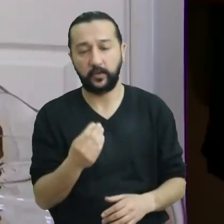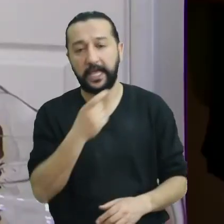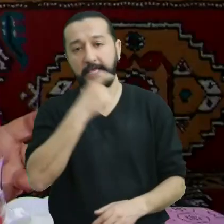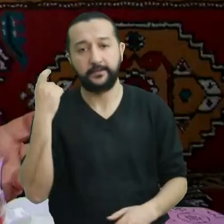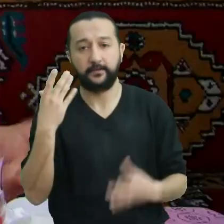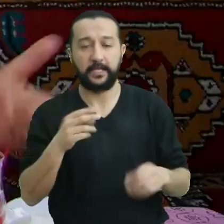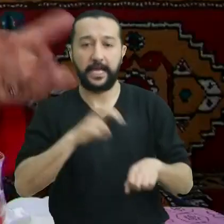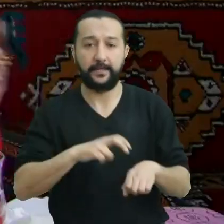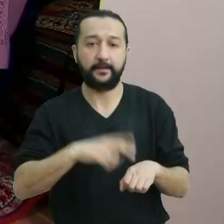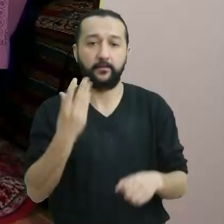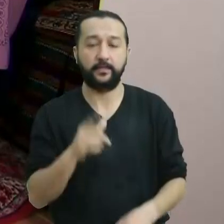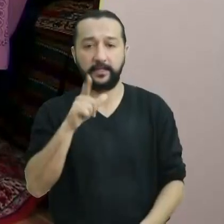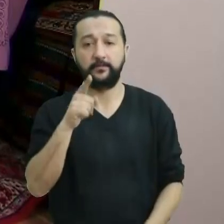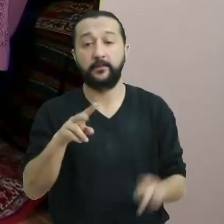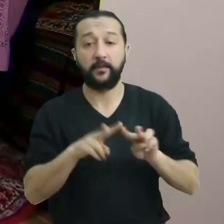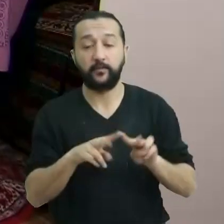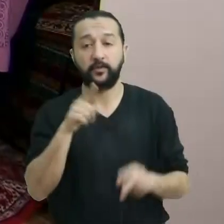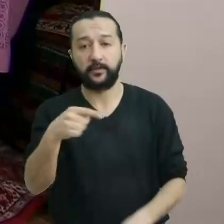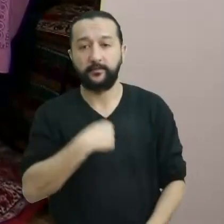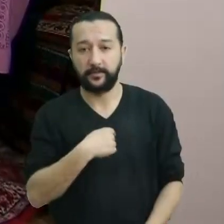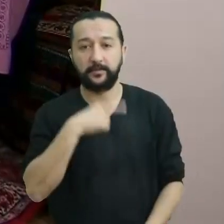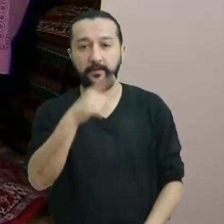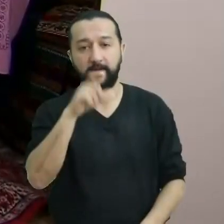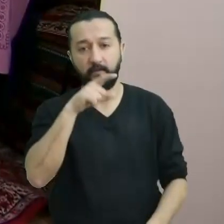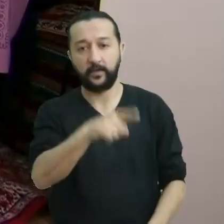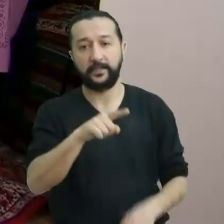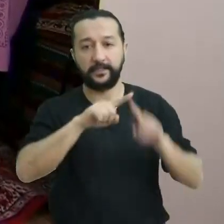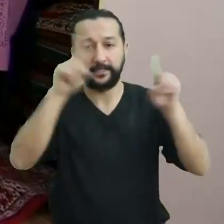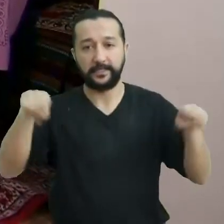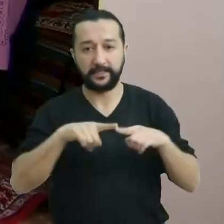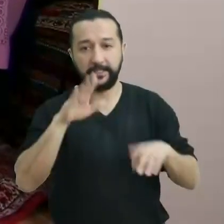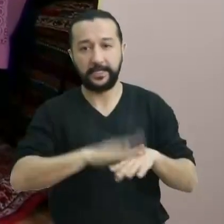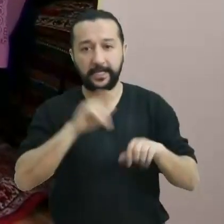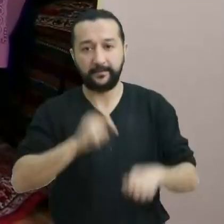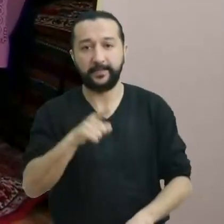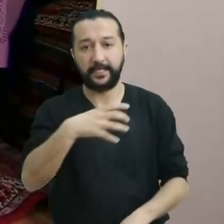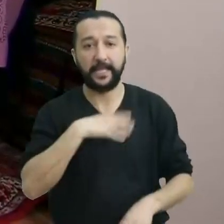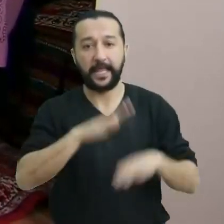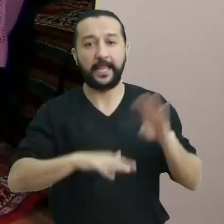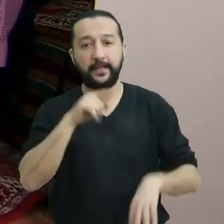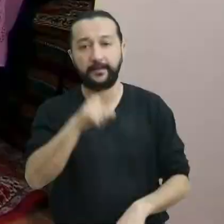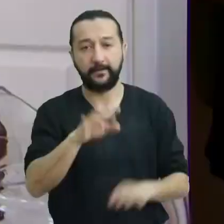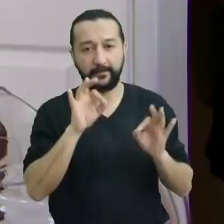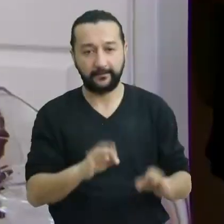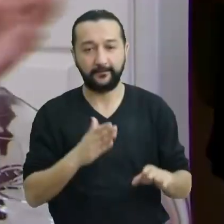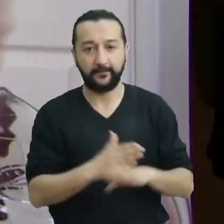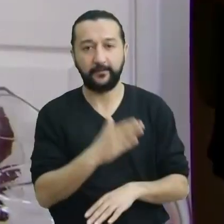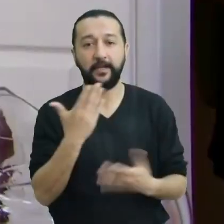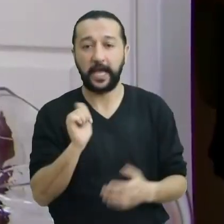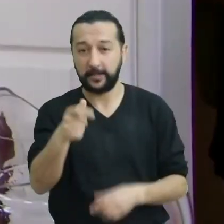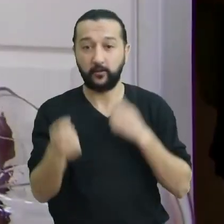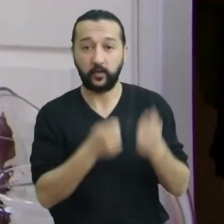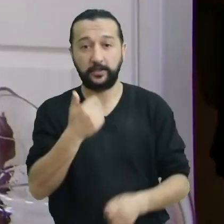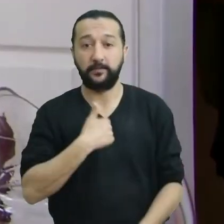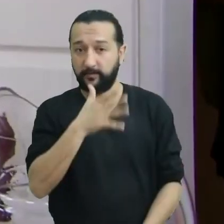Yok kağıt, kağıt olarak. Yok. Mahmut, bizim fotoğrafımızı sen çerçeve yapmıştın kendi ellerinle. Ya, kaç gün